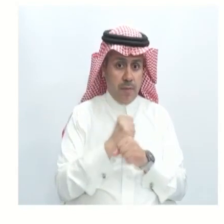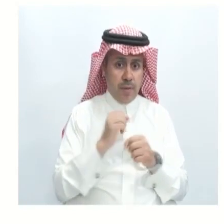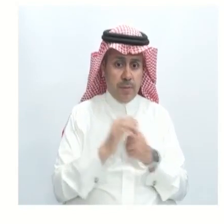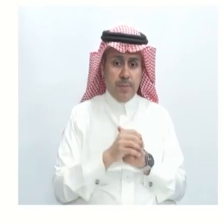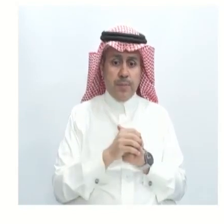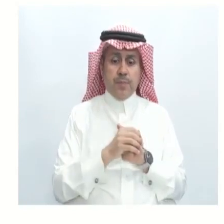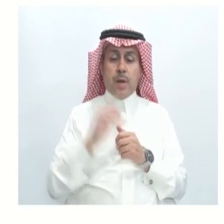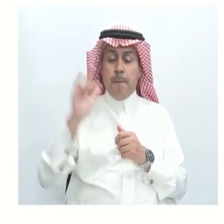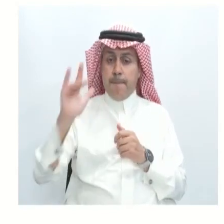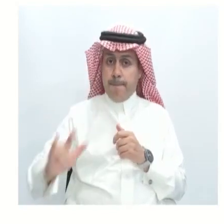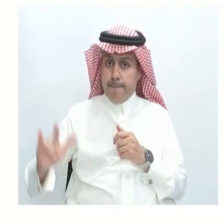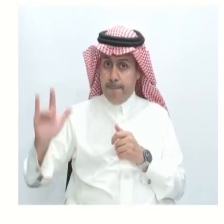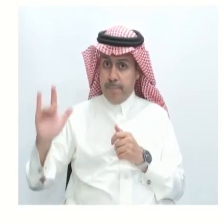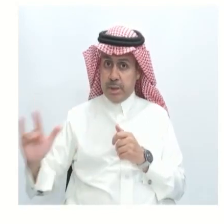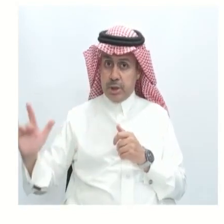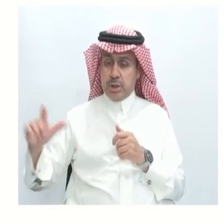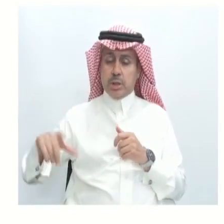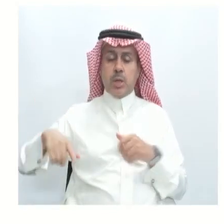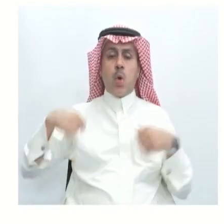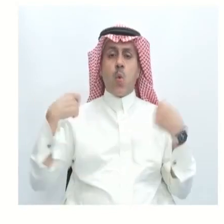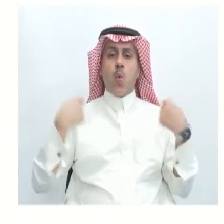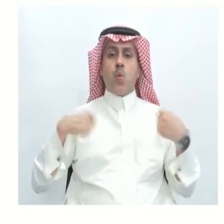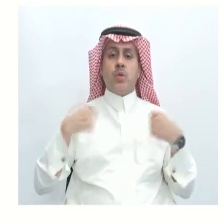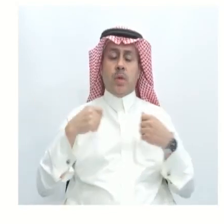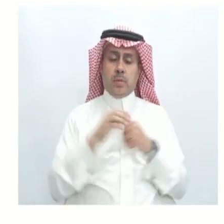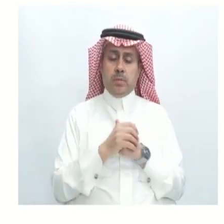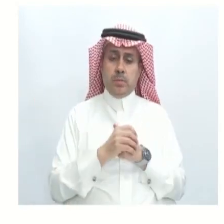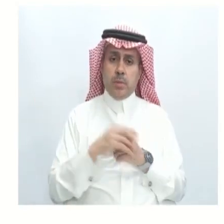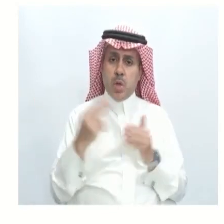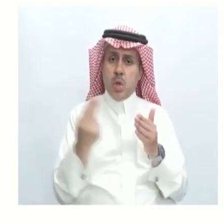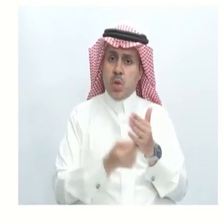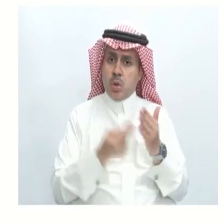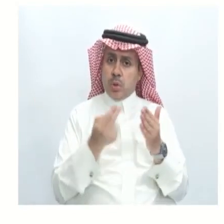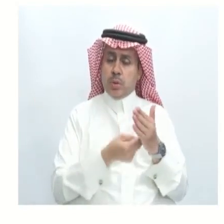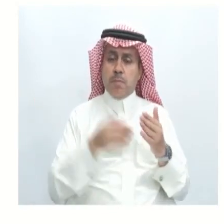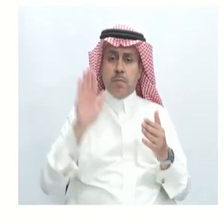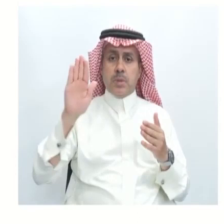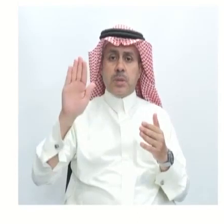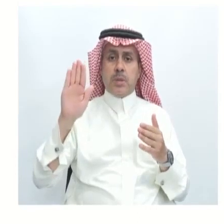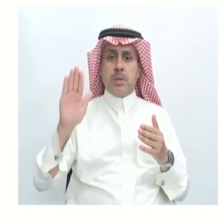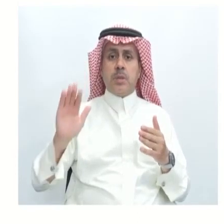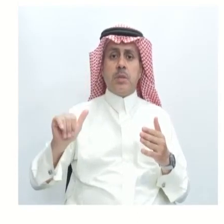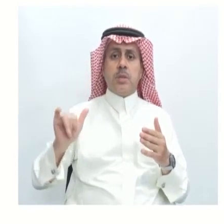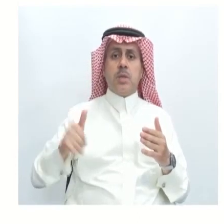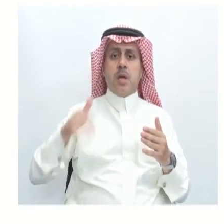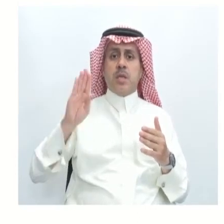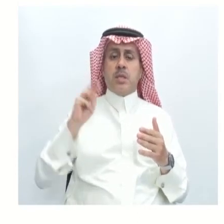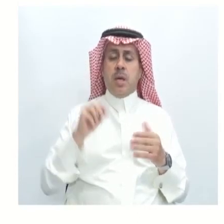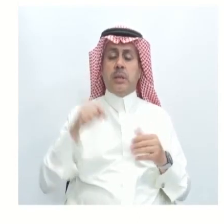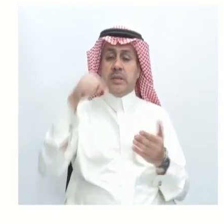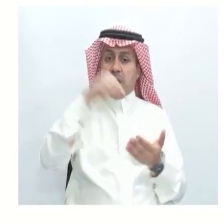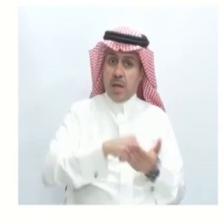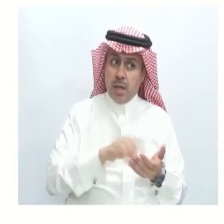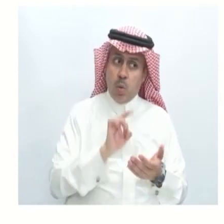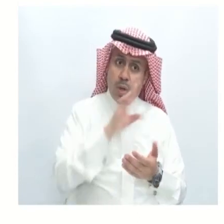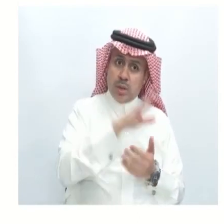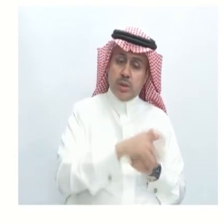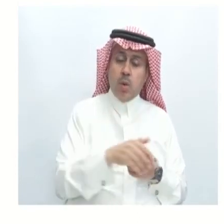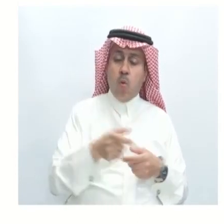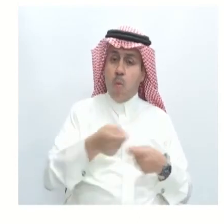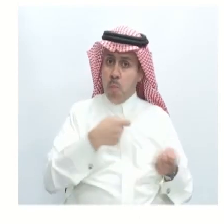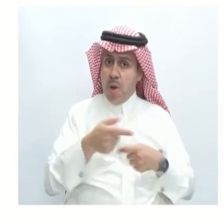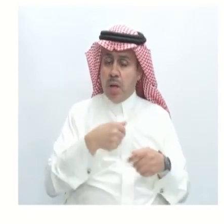مجلس الوزراء حيث يرسم السياسه الداخليه والخارجيه والماليه والاقتصاديه